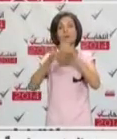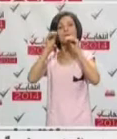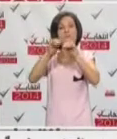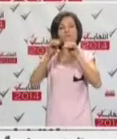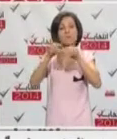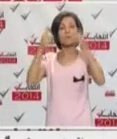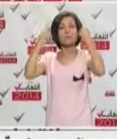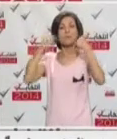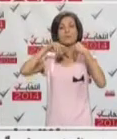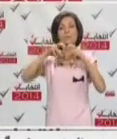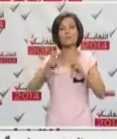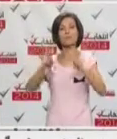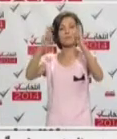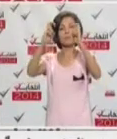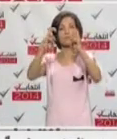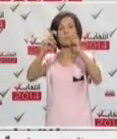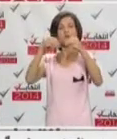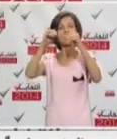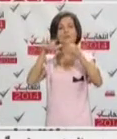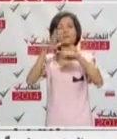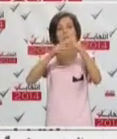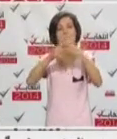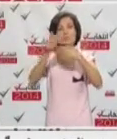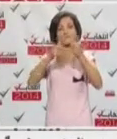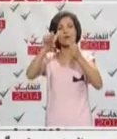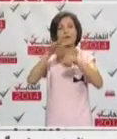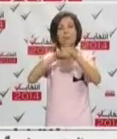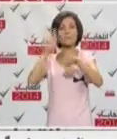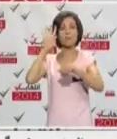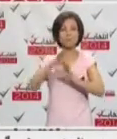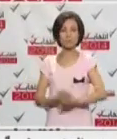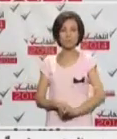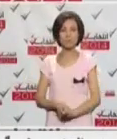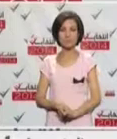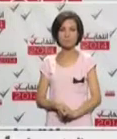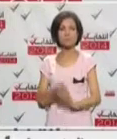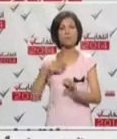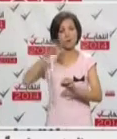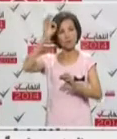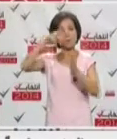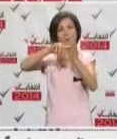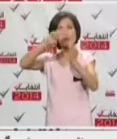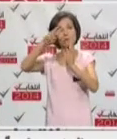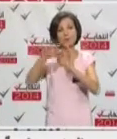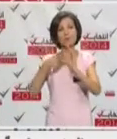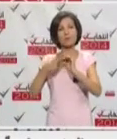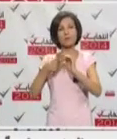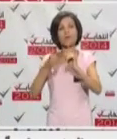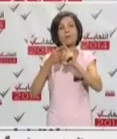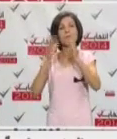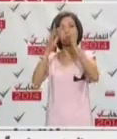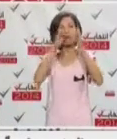الماشيه والرفع من مستوى الانتاج هذه الجهات كذلك استعمال اتصال